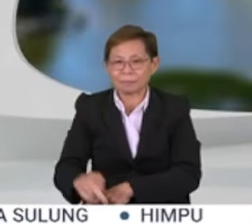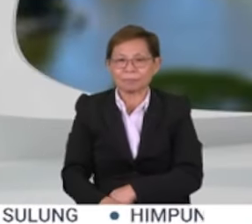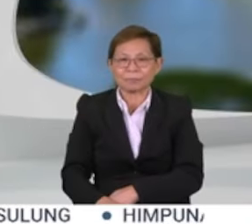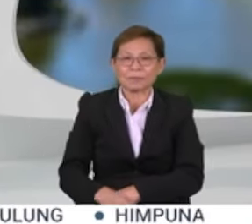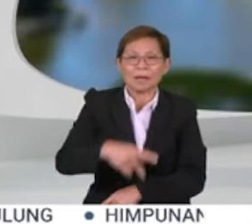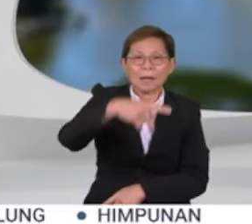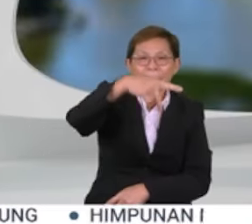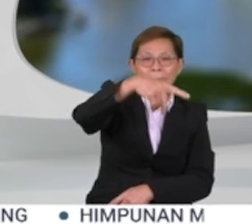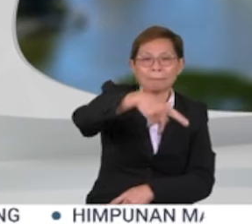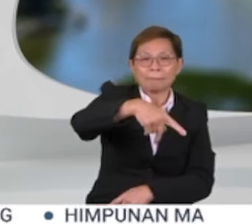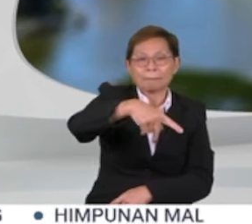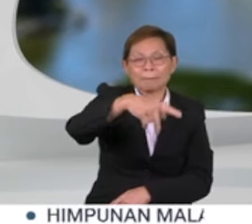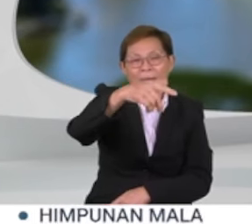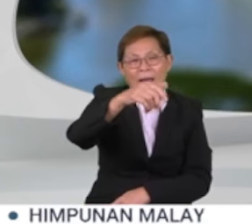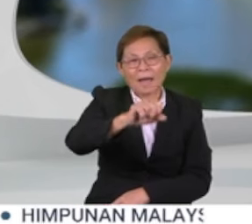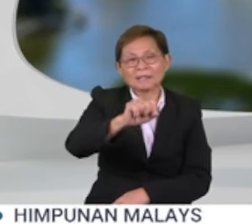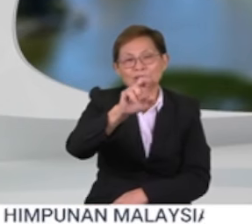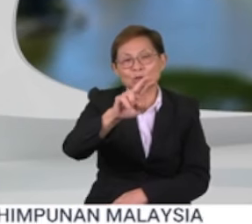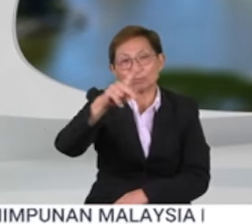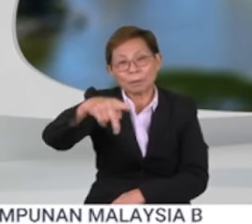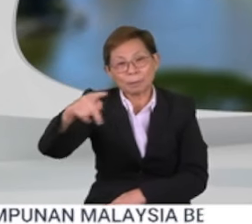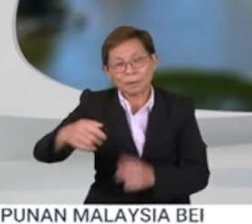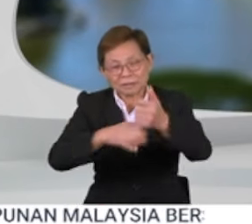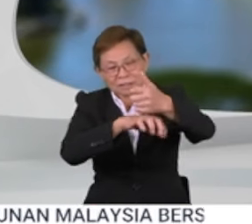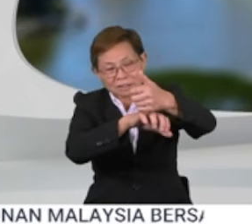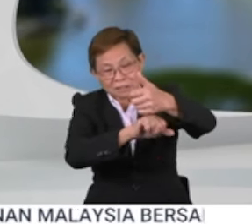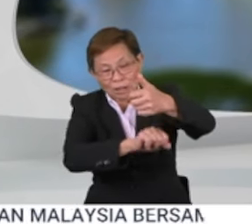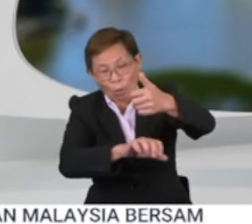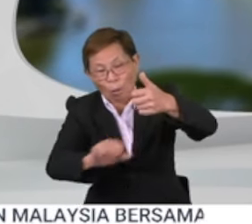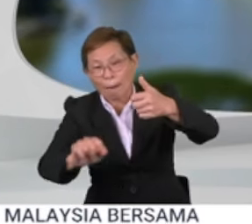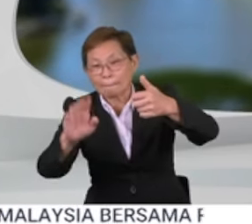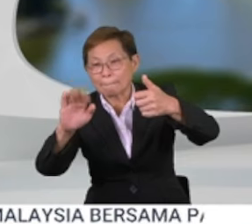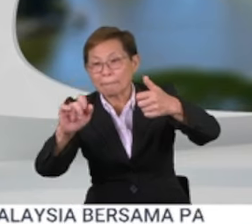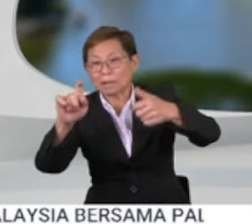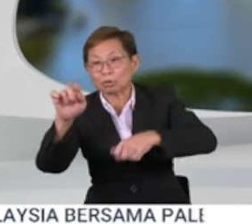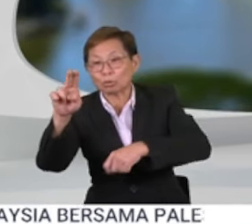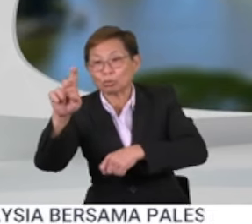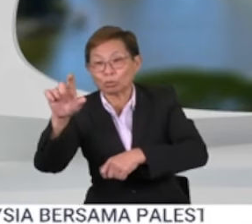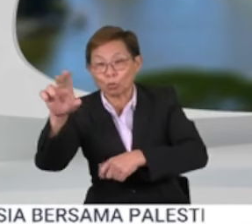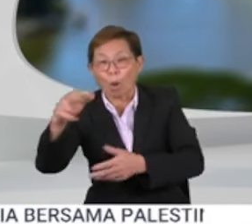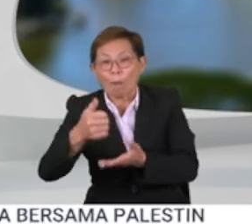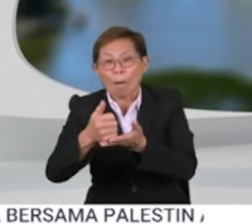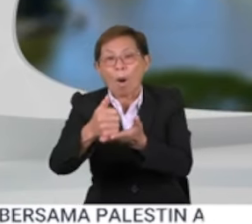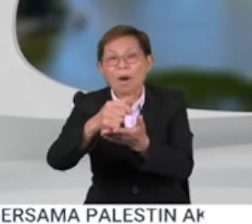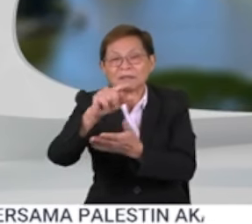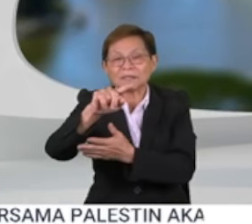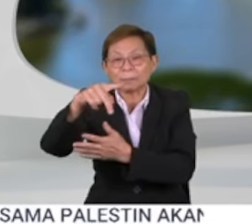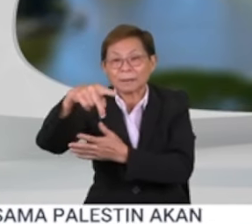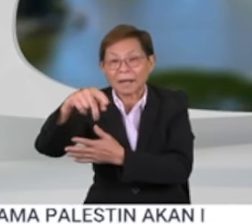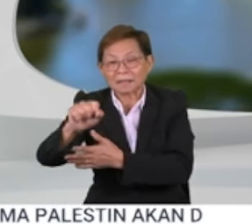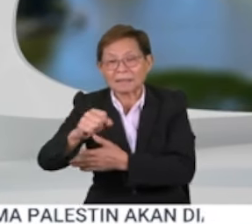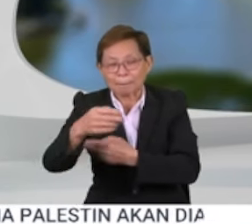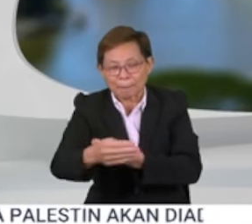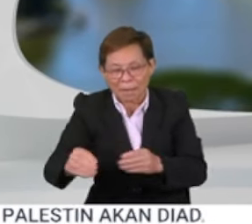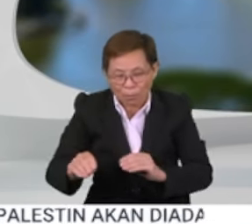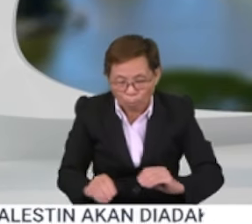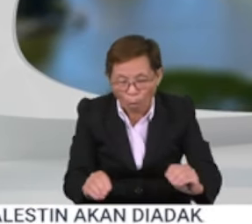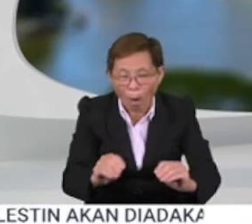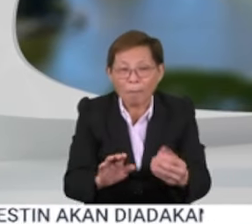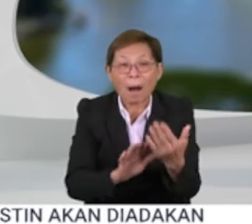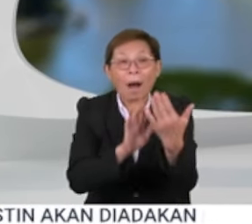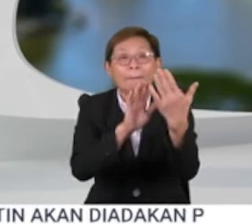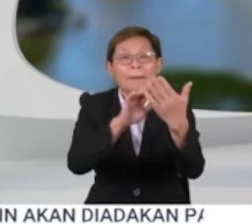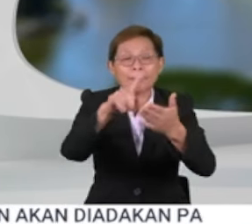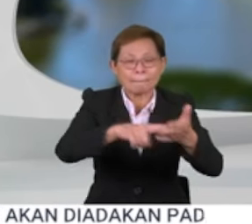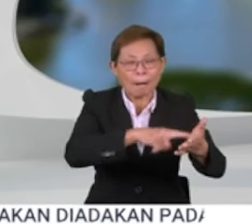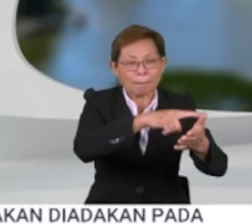Parti Rakyat Bersatu Sarawak SUPP Cawangan Bintulu bersedia membantu GPS mengurus bilik operasi bagi menghadapi